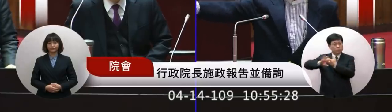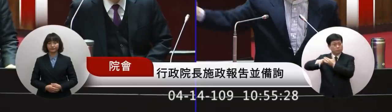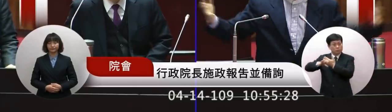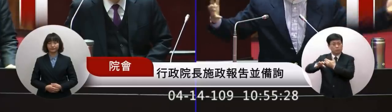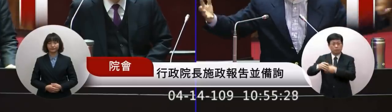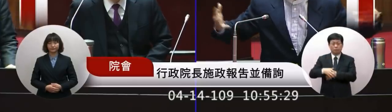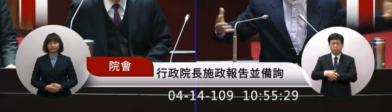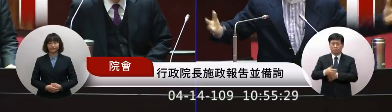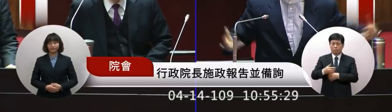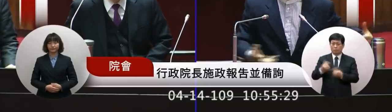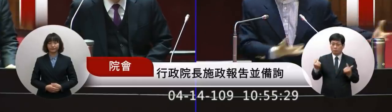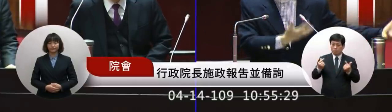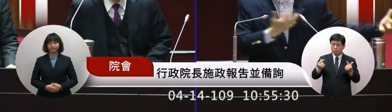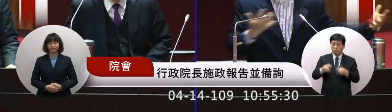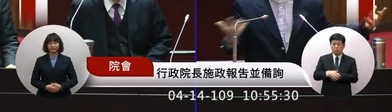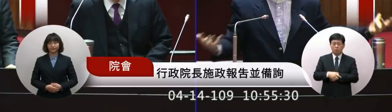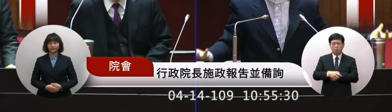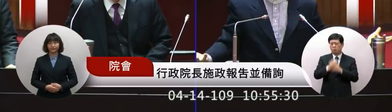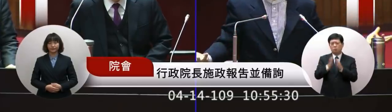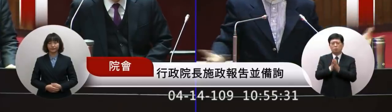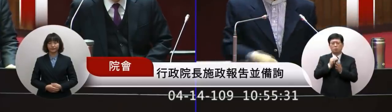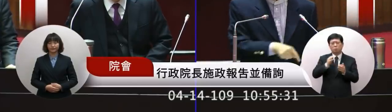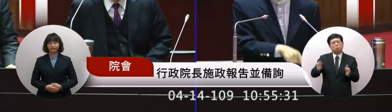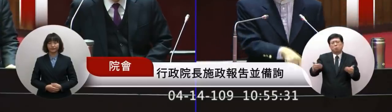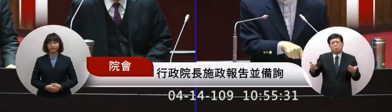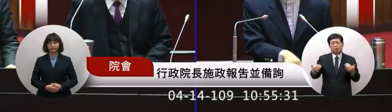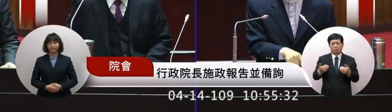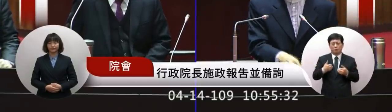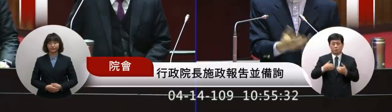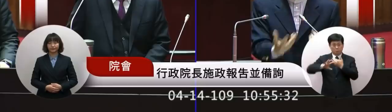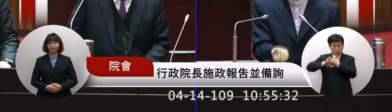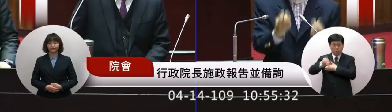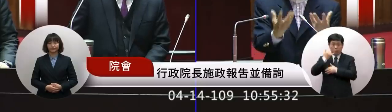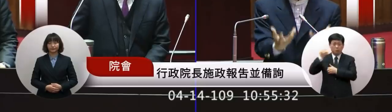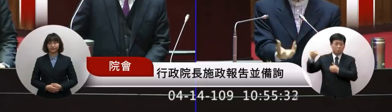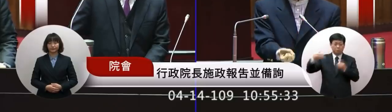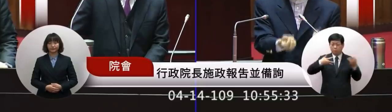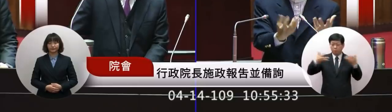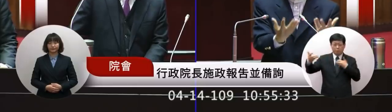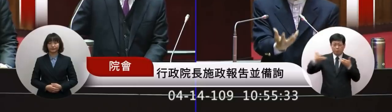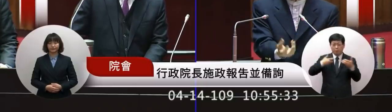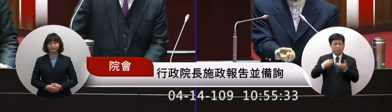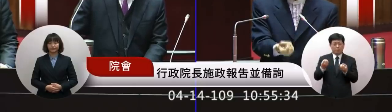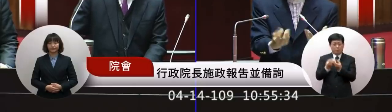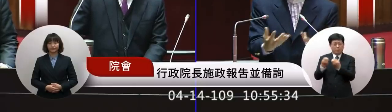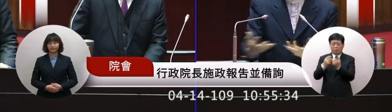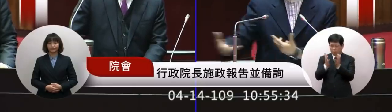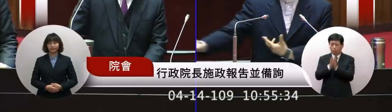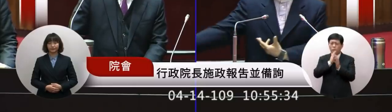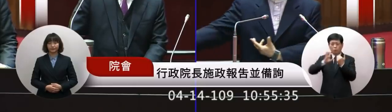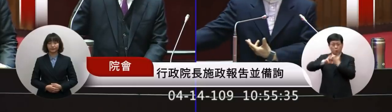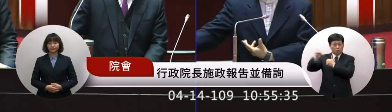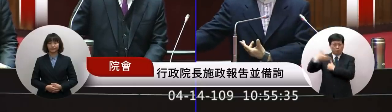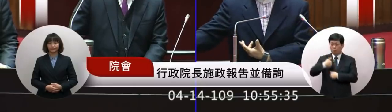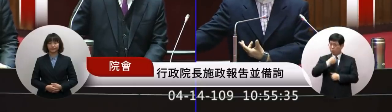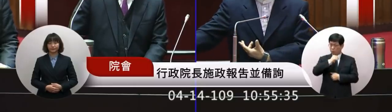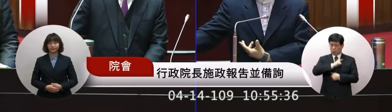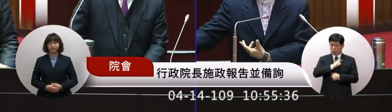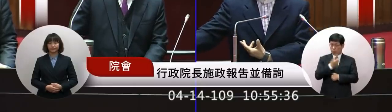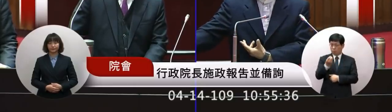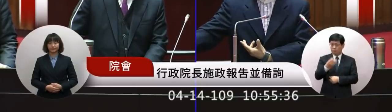家我们变成松了，所以都境外一直补，一直补拢境外，本土无